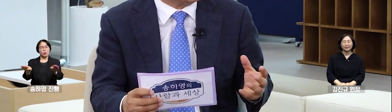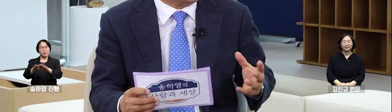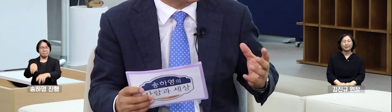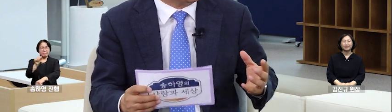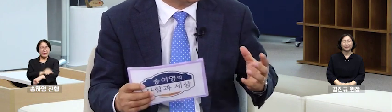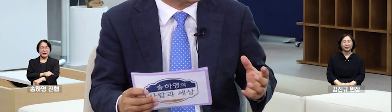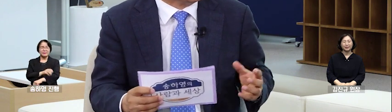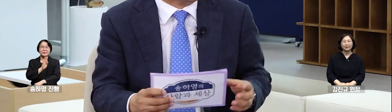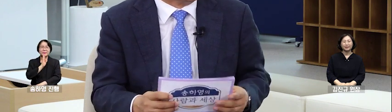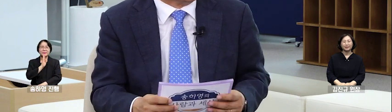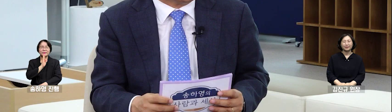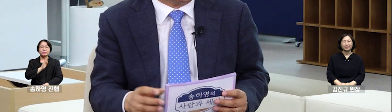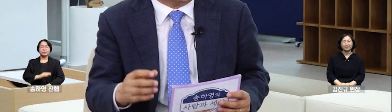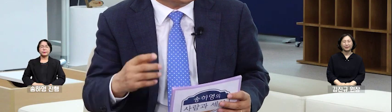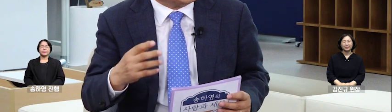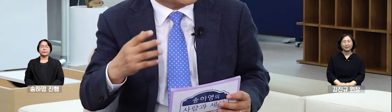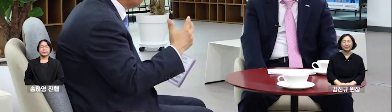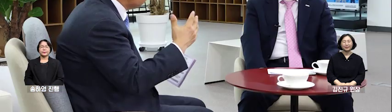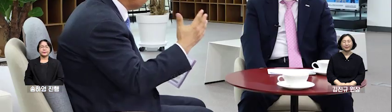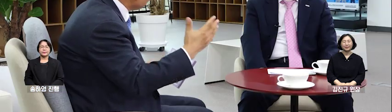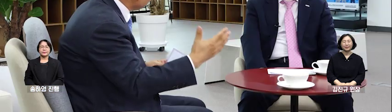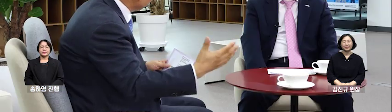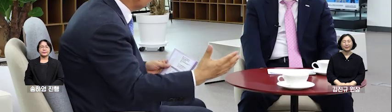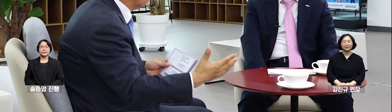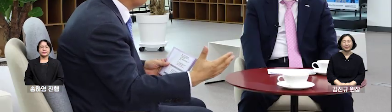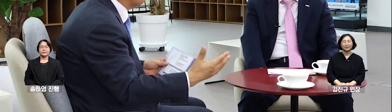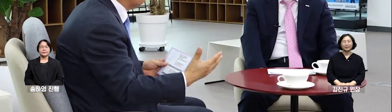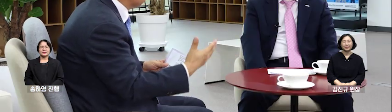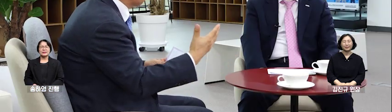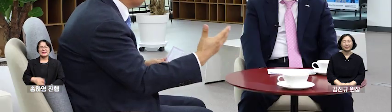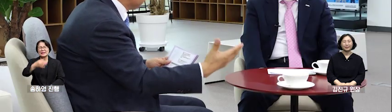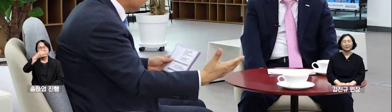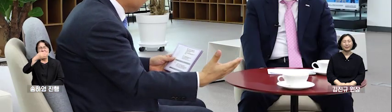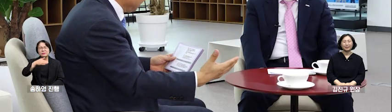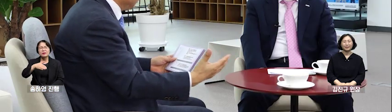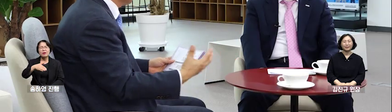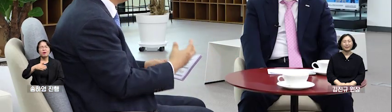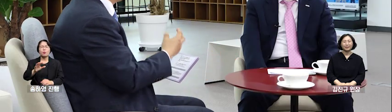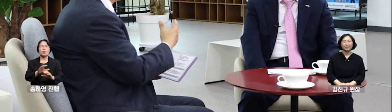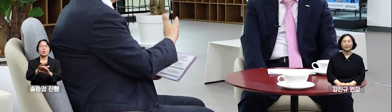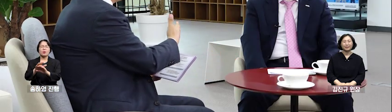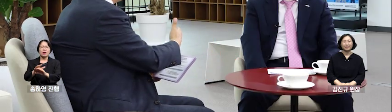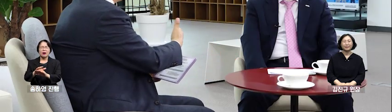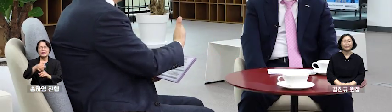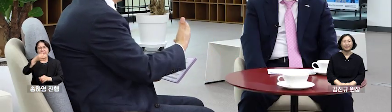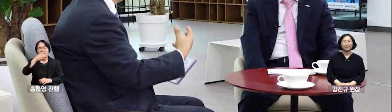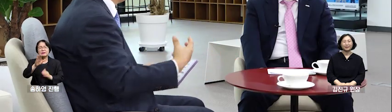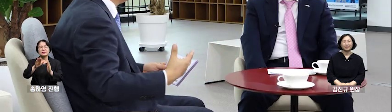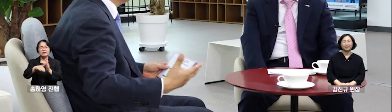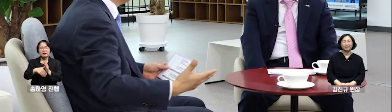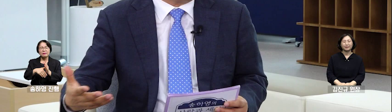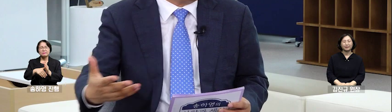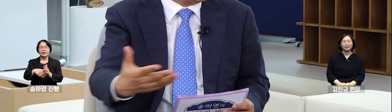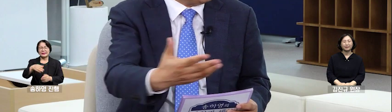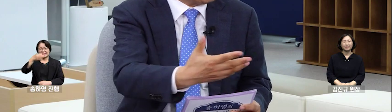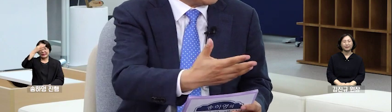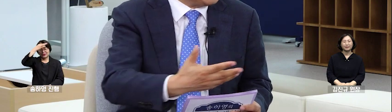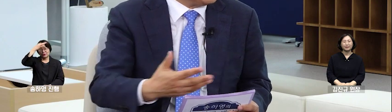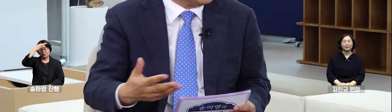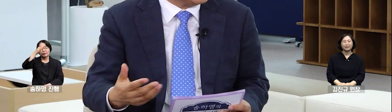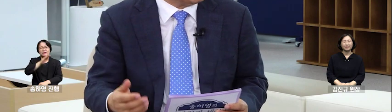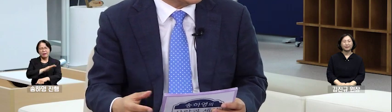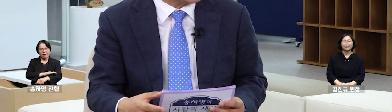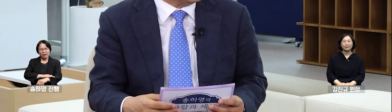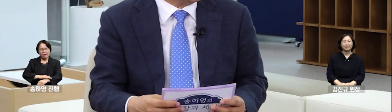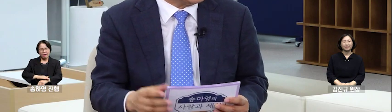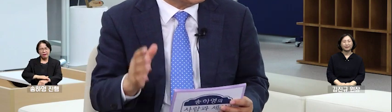잖아요 그래서 여기서 이렇게 힘들 때 곤란할 때 이런 기술들이 이 제대로 역할